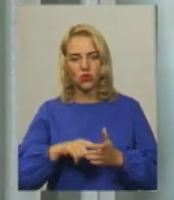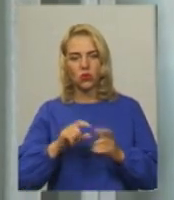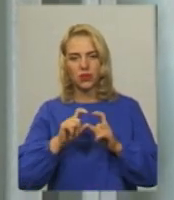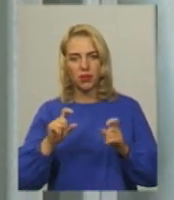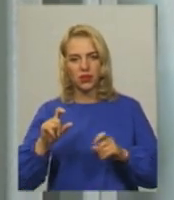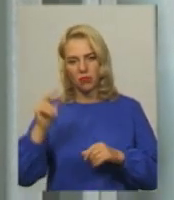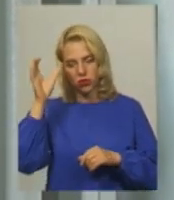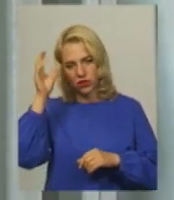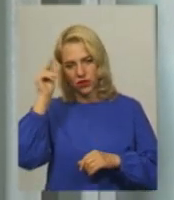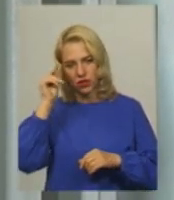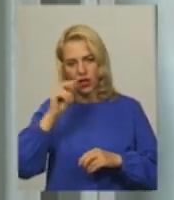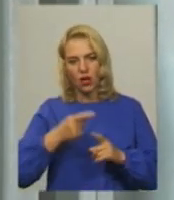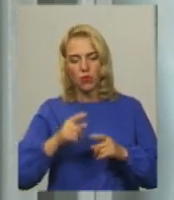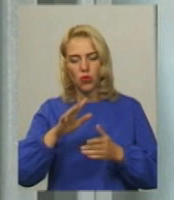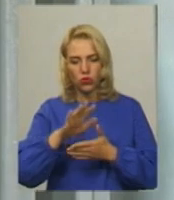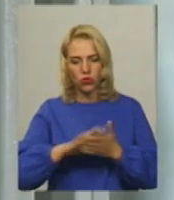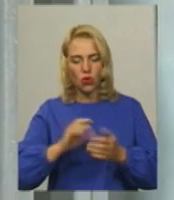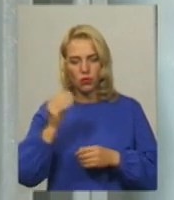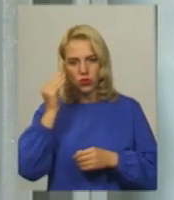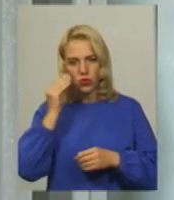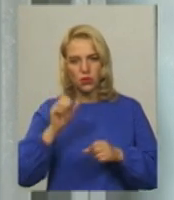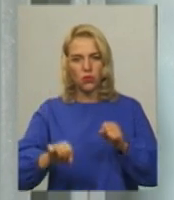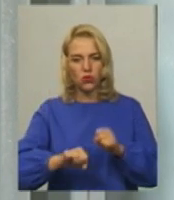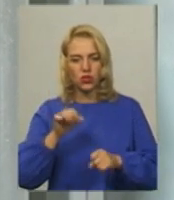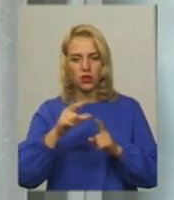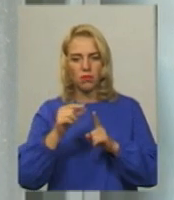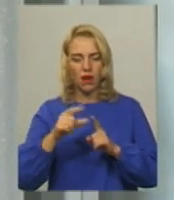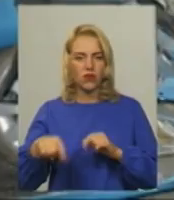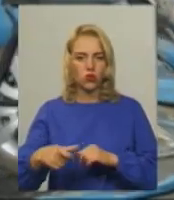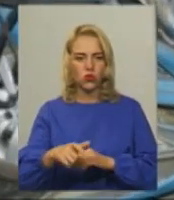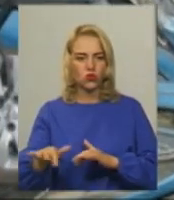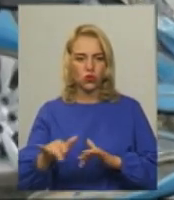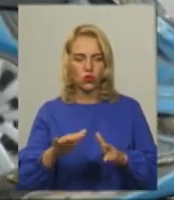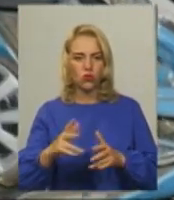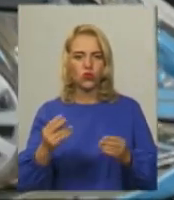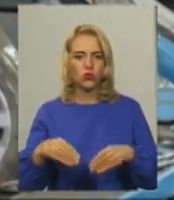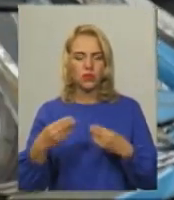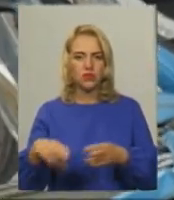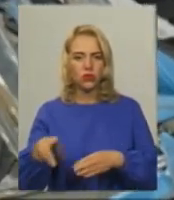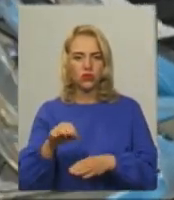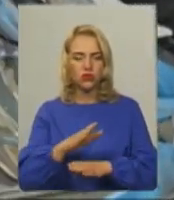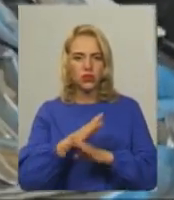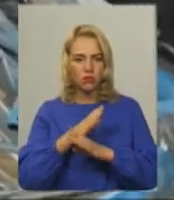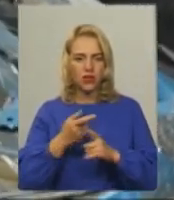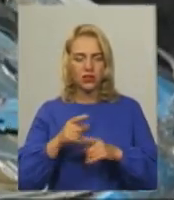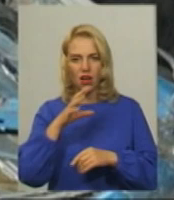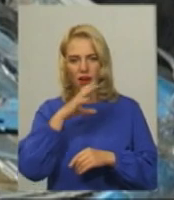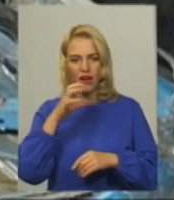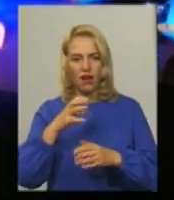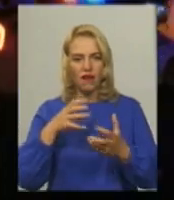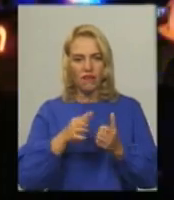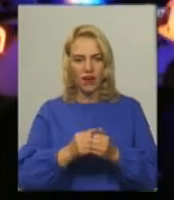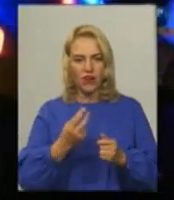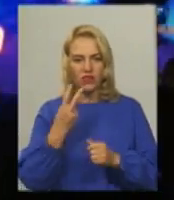підозрюють у порушенні правил безпеки дорожнього руху, що спричинило загибель кількох людей Аварія сталася минулоріч у ніч з 29 на 30 травня